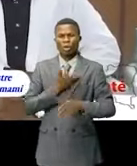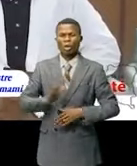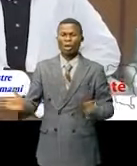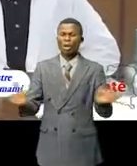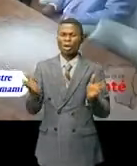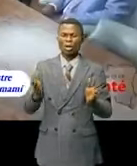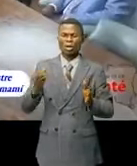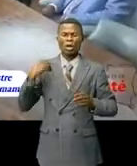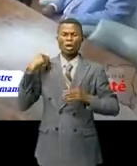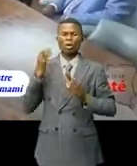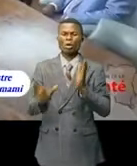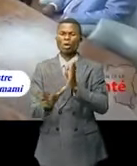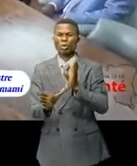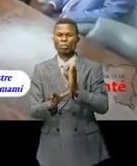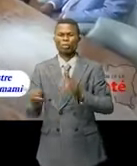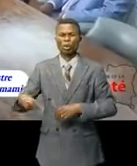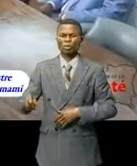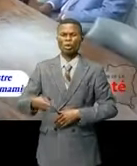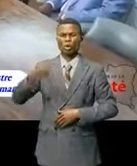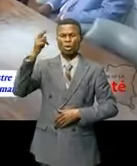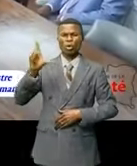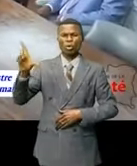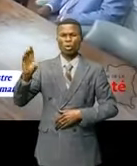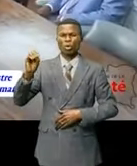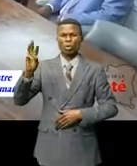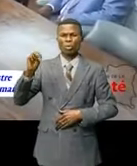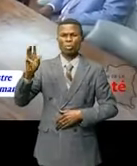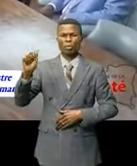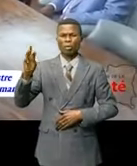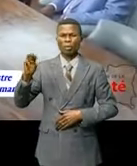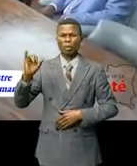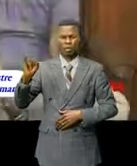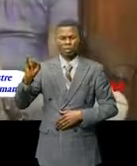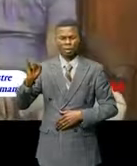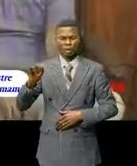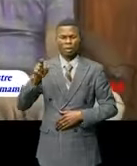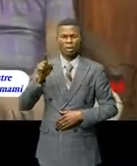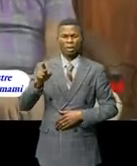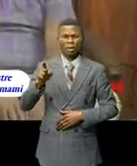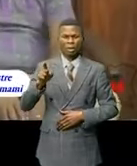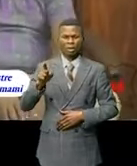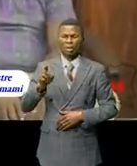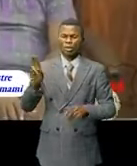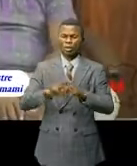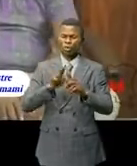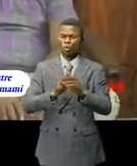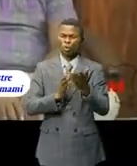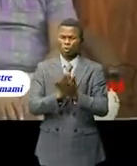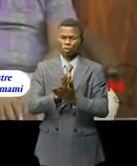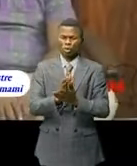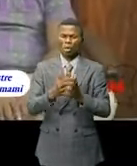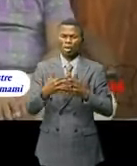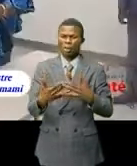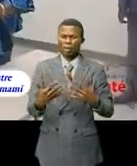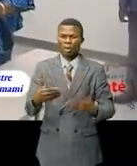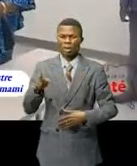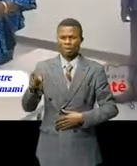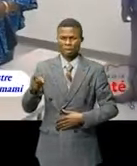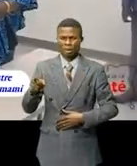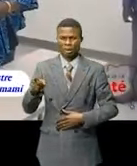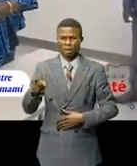le gouverneur intérimaire de la province du Haut-Lomami, Kabamba Ilungawa Batame Anani, à l'usage rationnel de ce matériel.